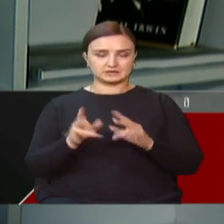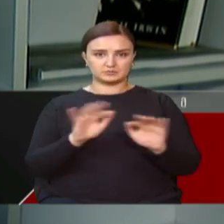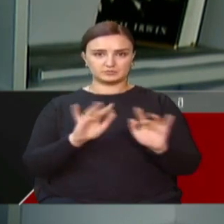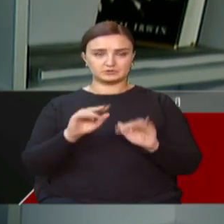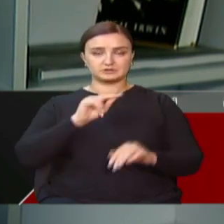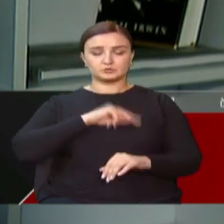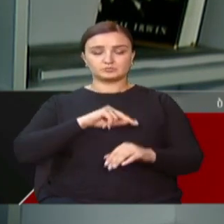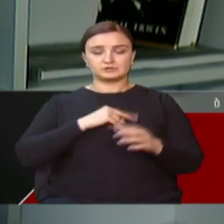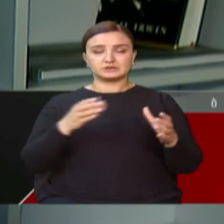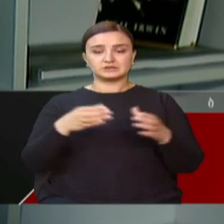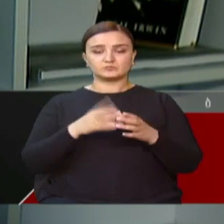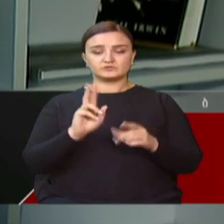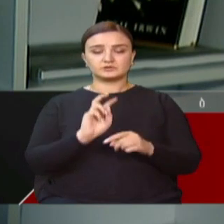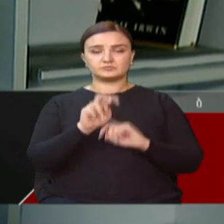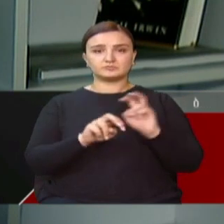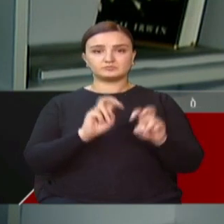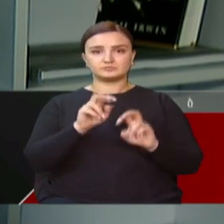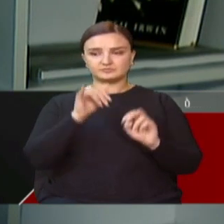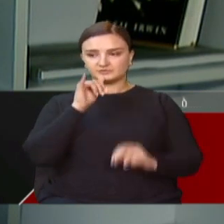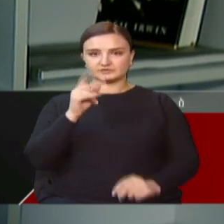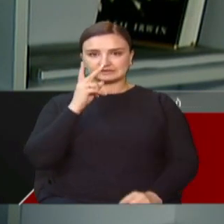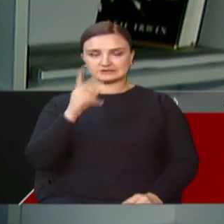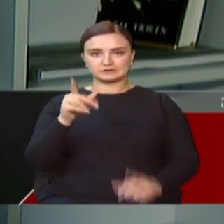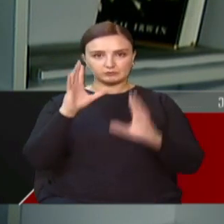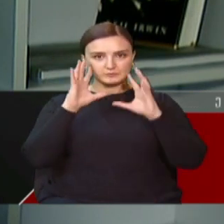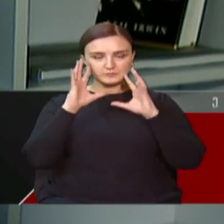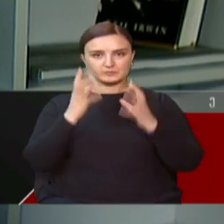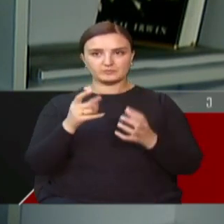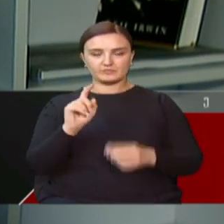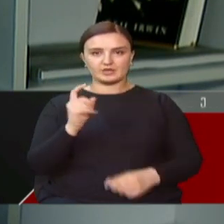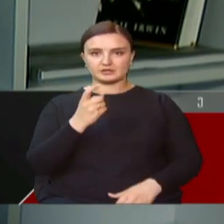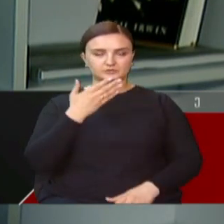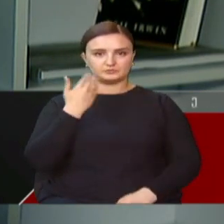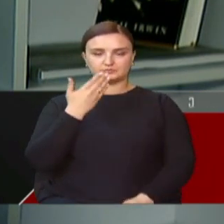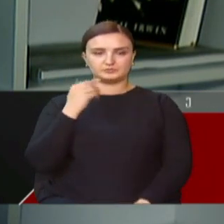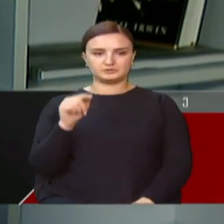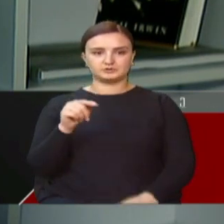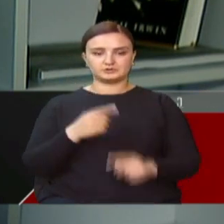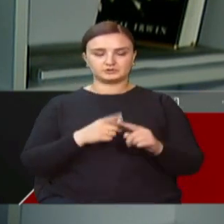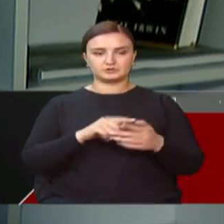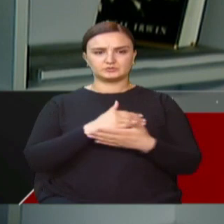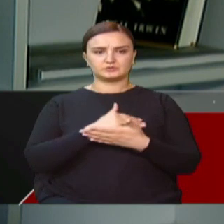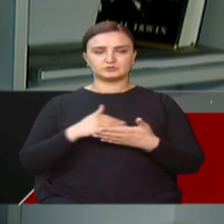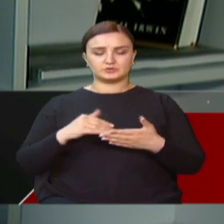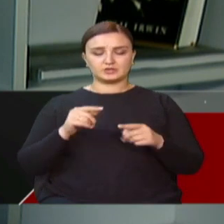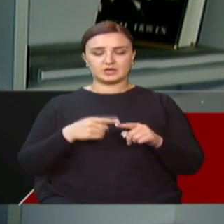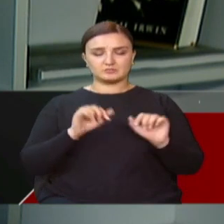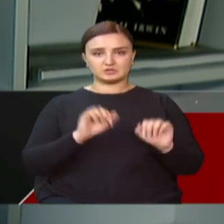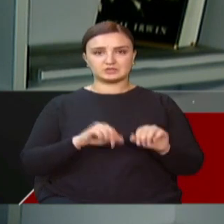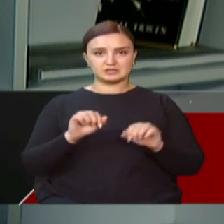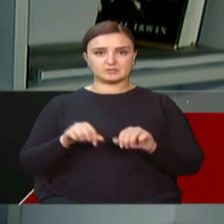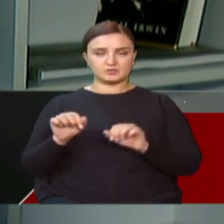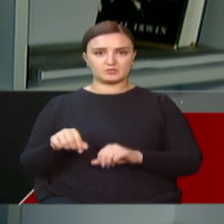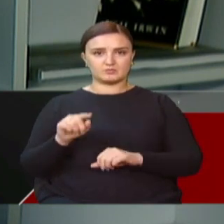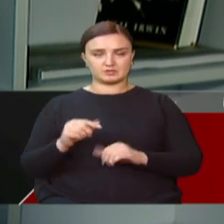სამუშაო ჯგუფებში შესრულებმა ვერ დავინახეთ იქ სერიოზულობის ის ხარისხი, ის დონე, რომელიც ამ შესაძლებლობის